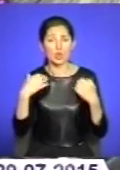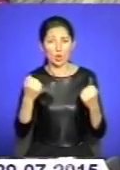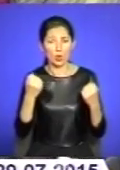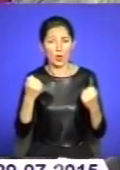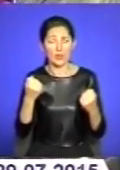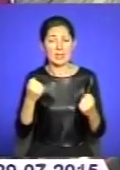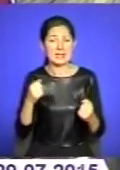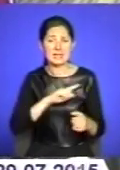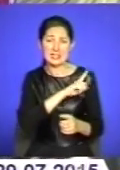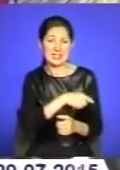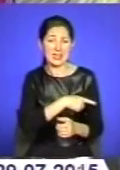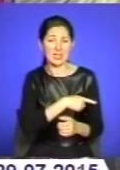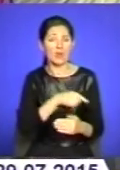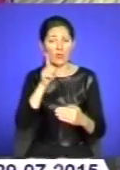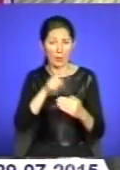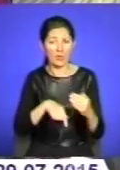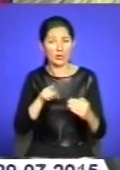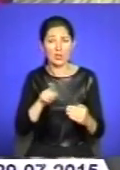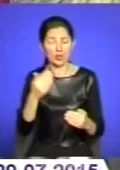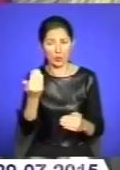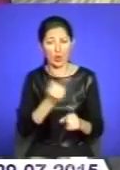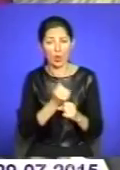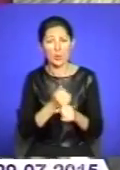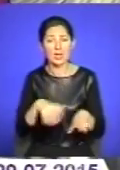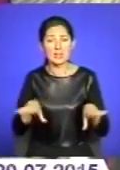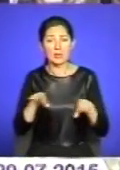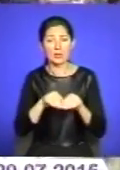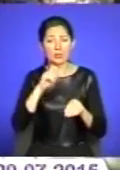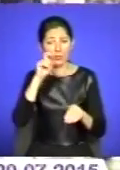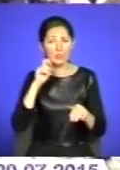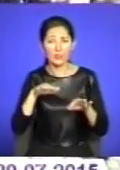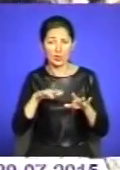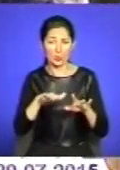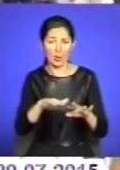сильні і впевнені в те, що ви робите спільну українську справу.